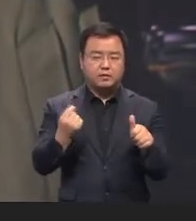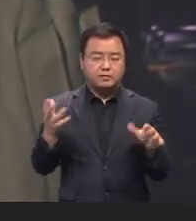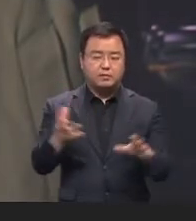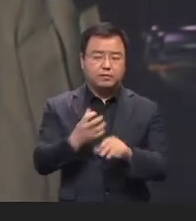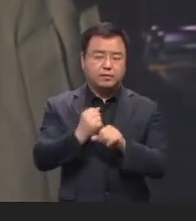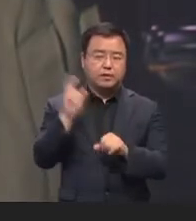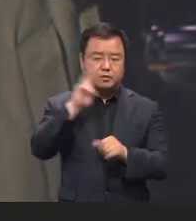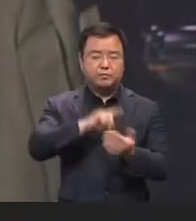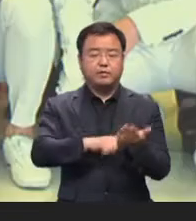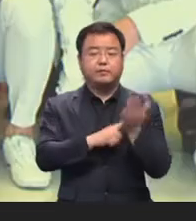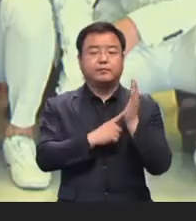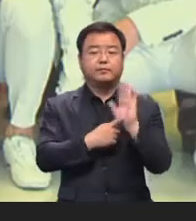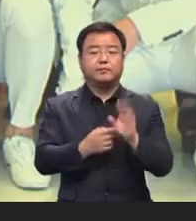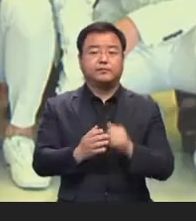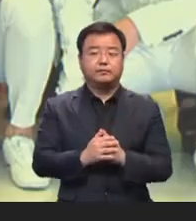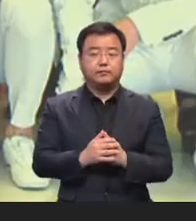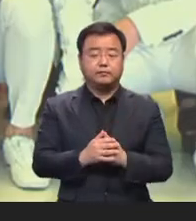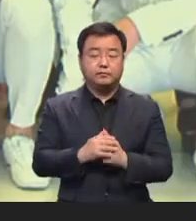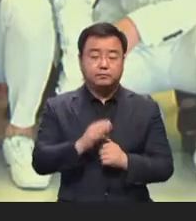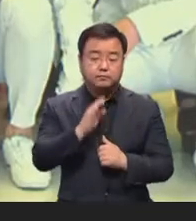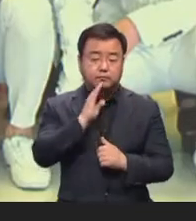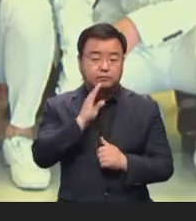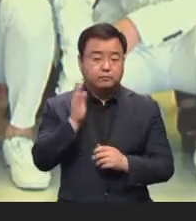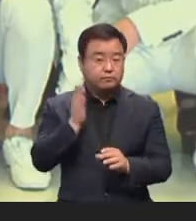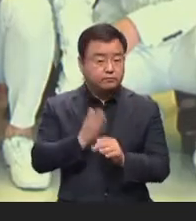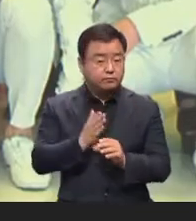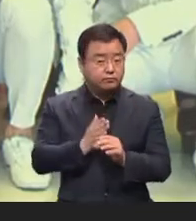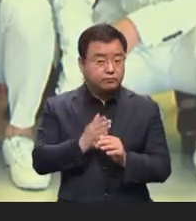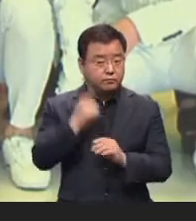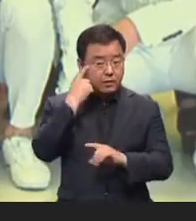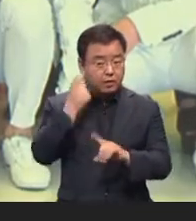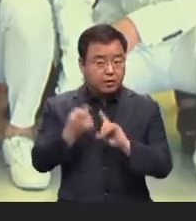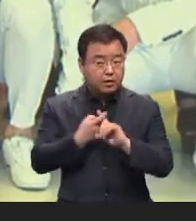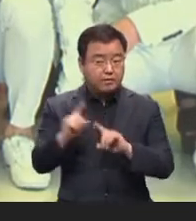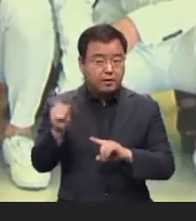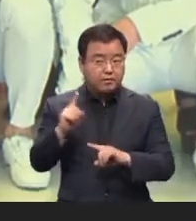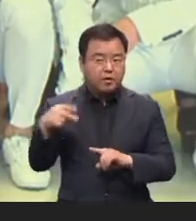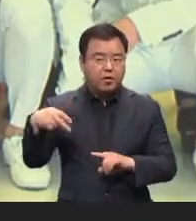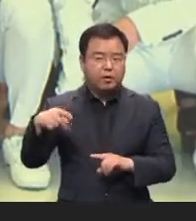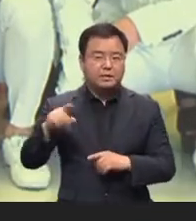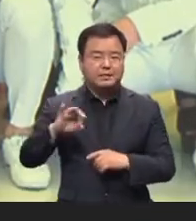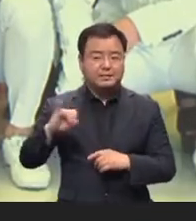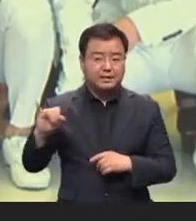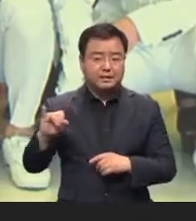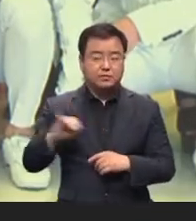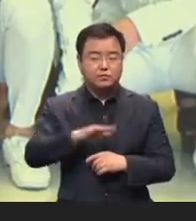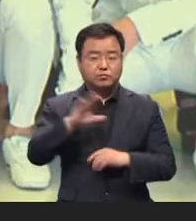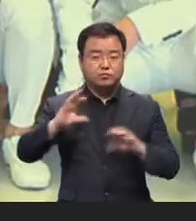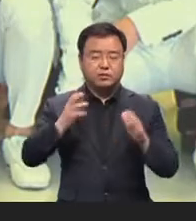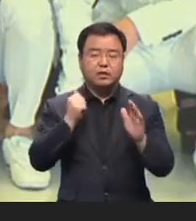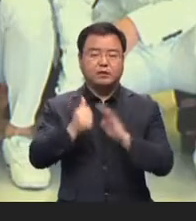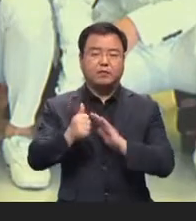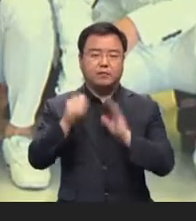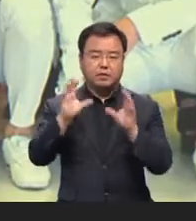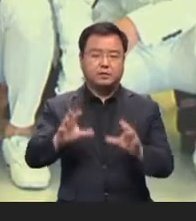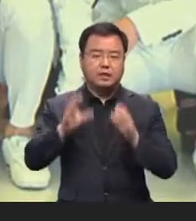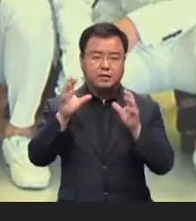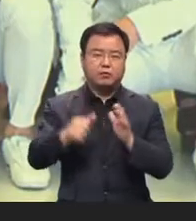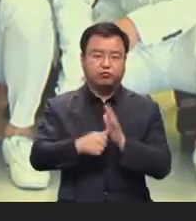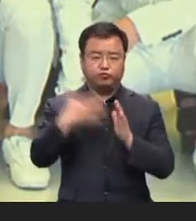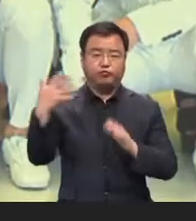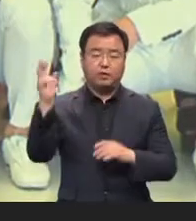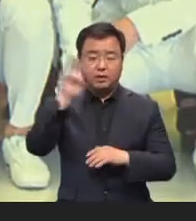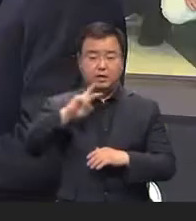됐습니다 야 근데 사실 이제 그 중에서도 사실 관심을 모았던 게 싸이 습니다 대하여 씨는 우리 나를 대표 하기도 하고 세계적인 가수 라고 해도 과언이